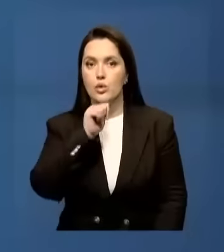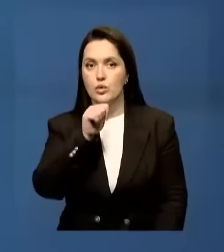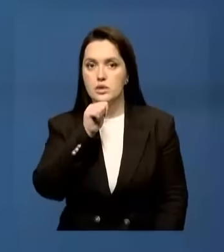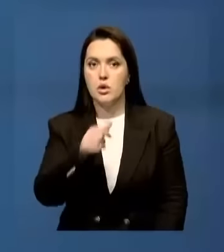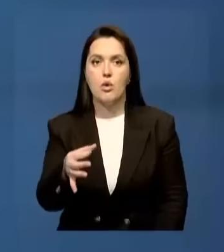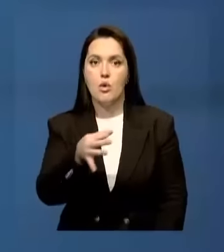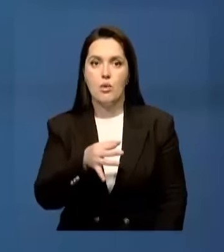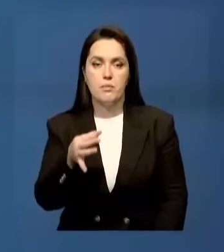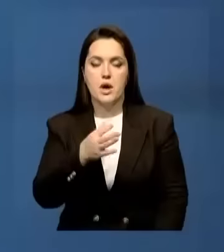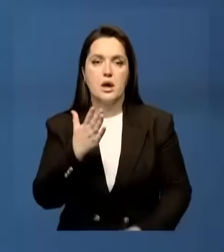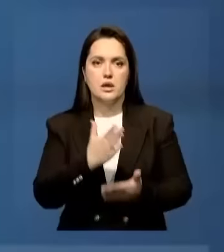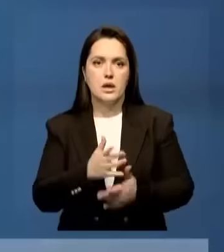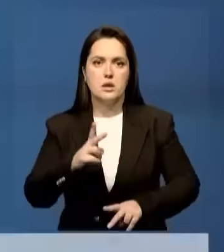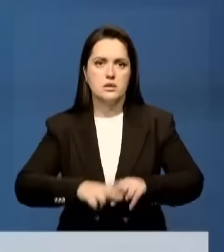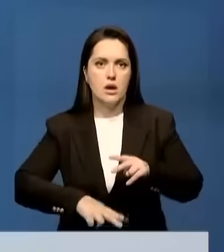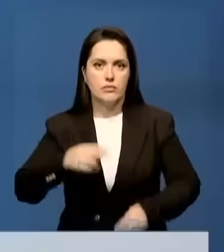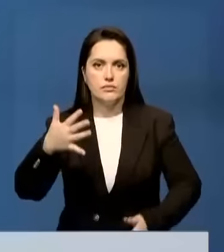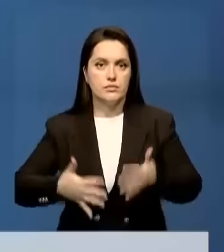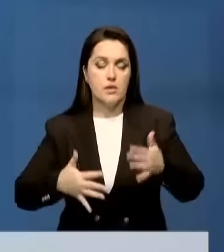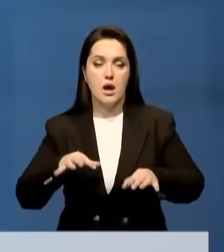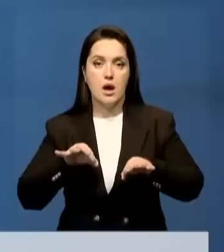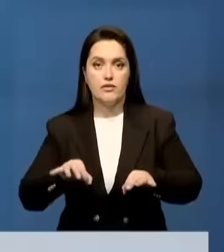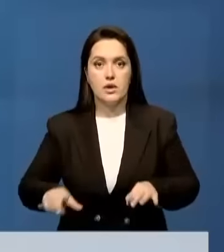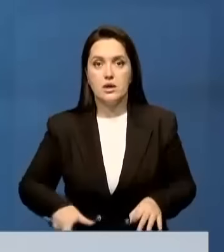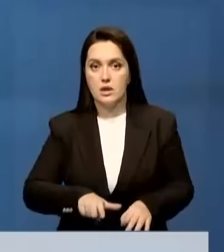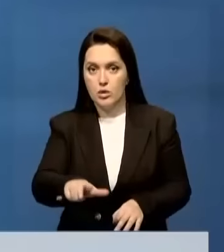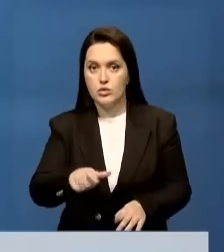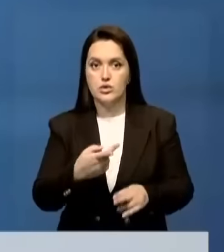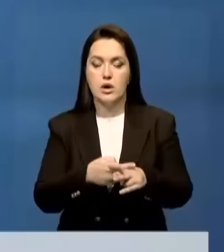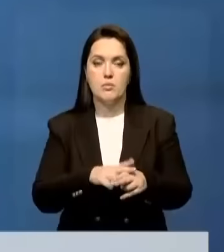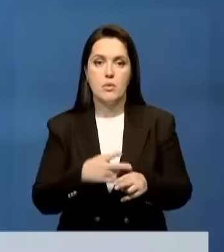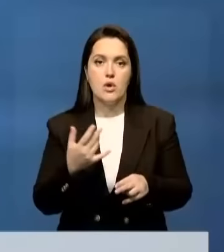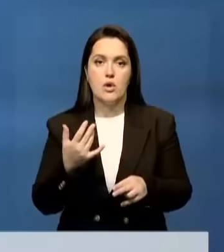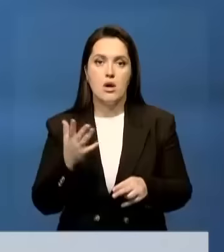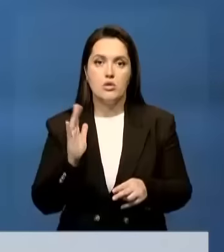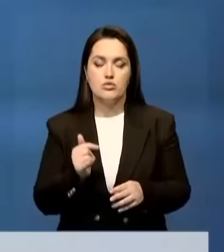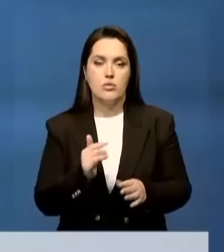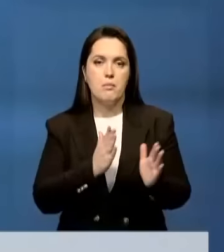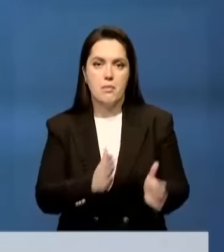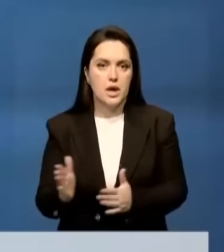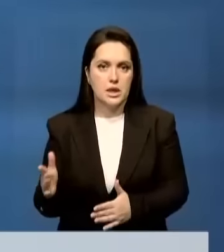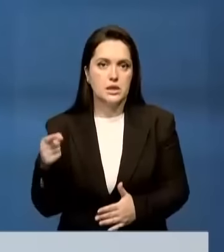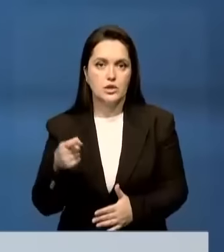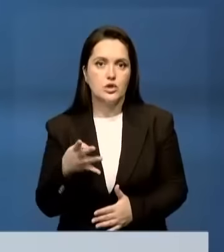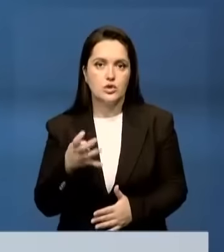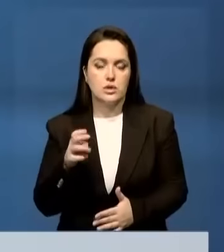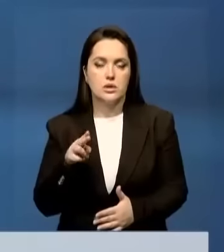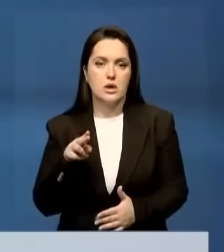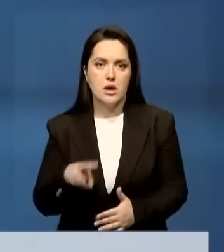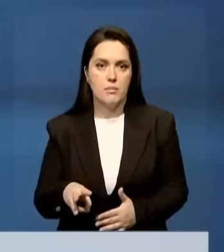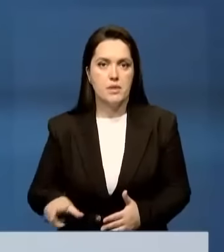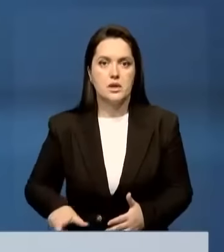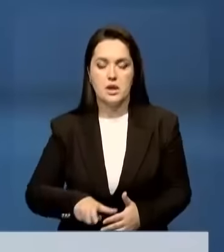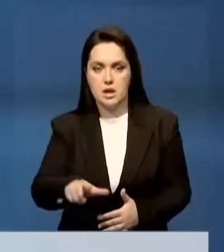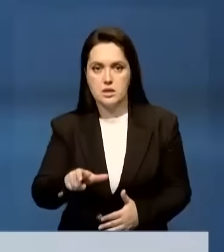Кустанайская область переживает строительный бум в автодорожной отрасли. В регионе в этом году приводят в порядок сразу 1400 километров